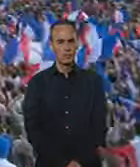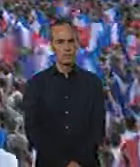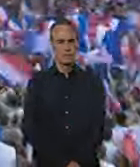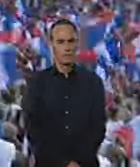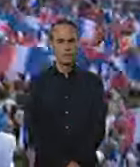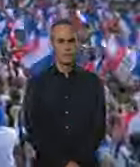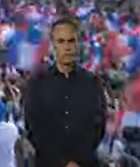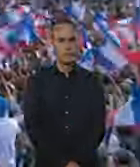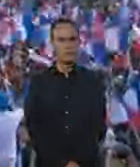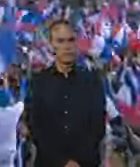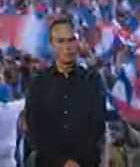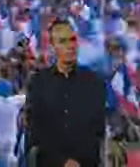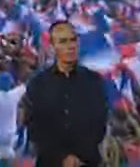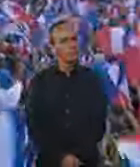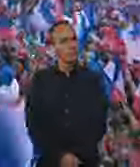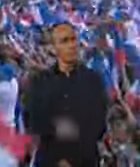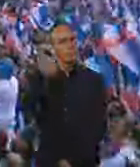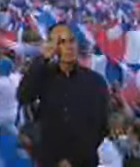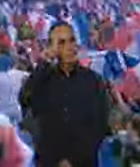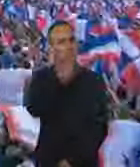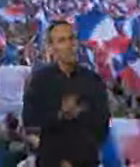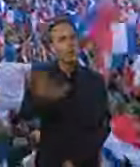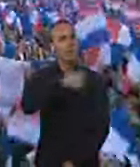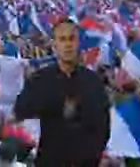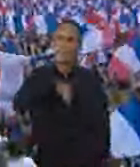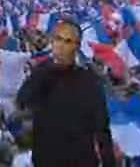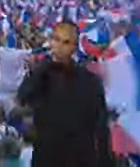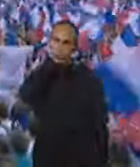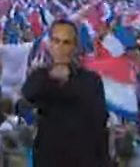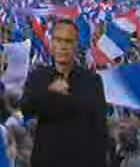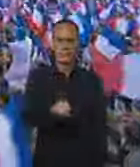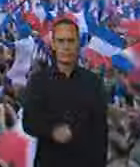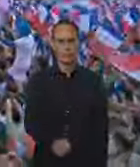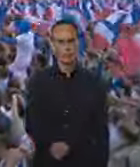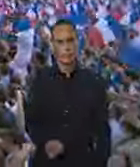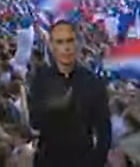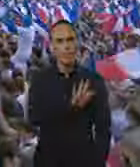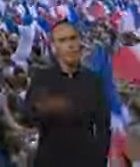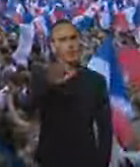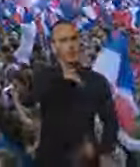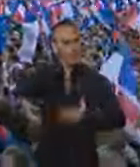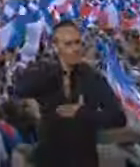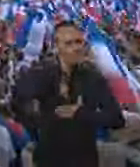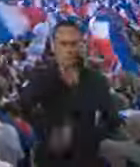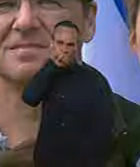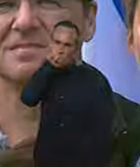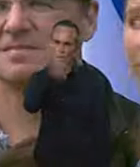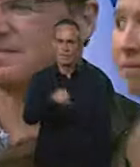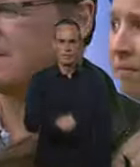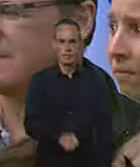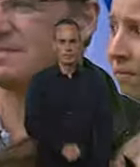minute parce que j'aime trop mon pays parce que j'aime trop la France au plus profond de